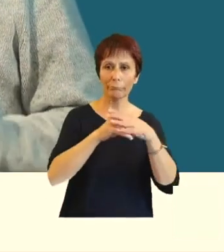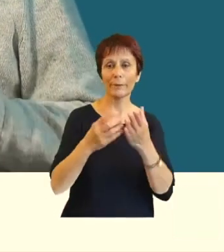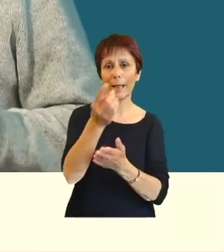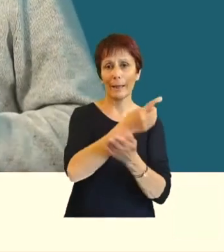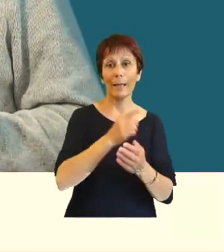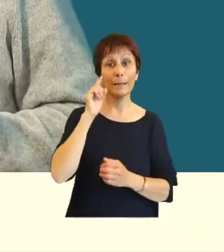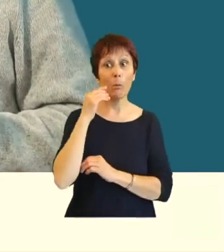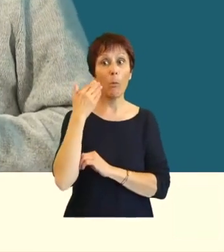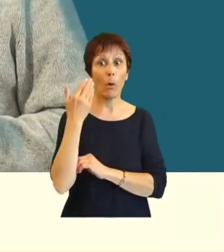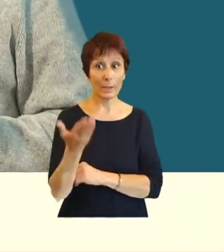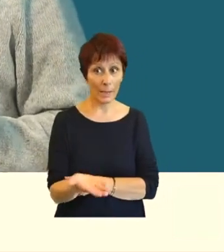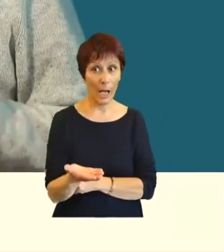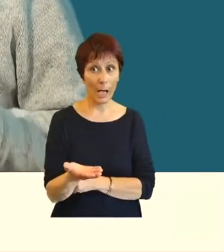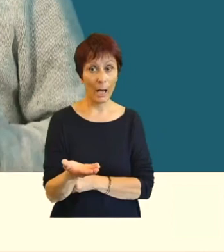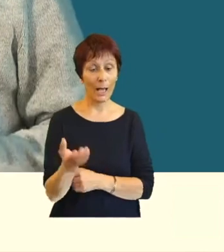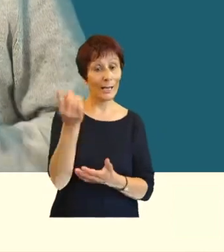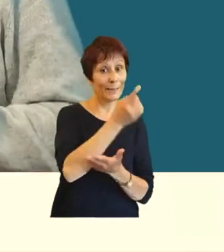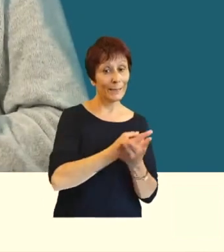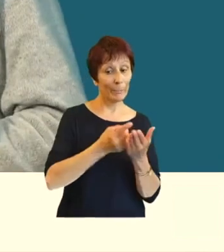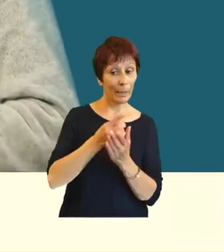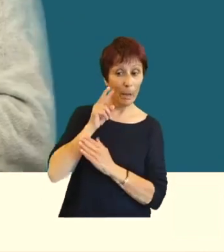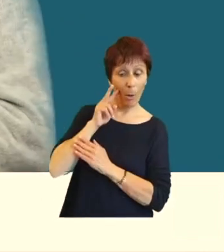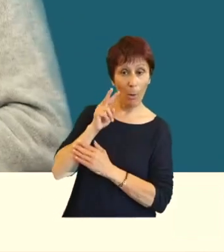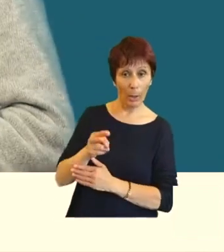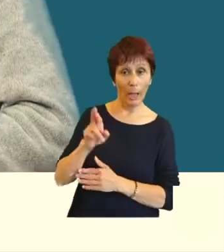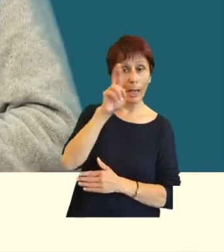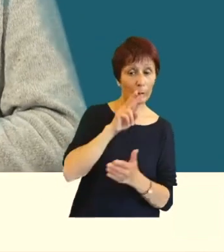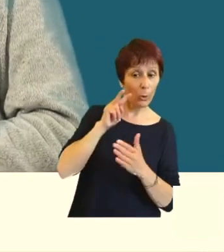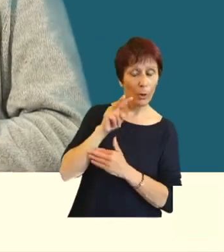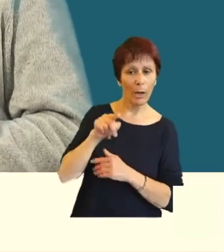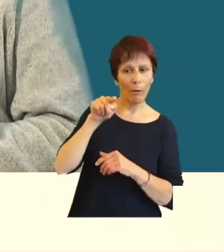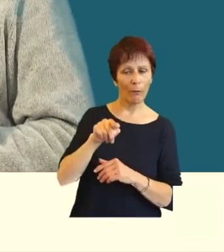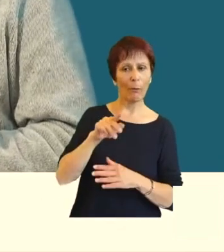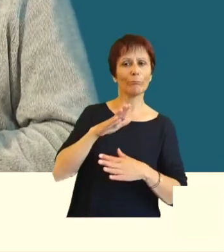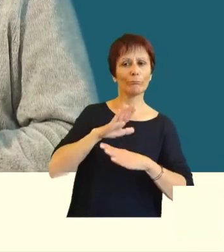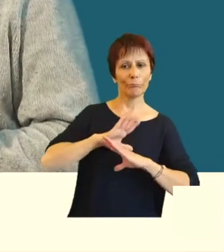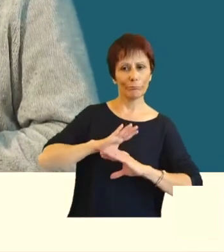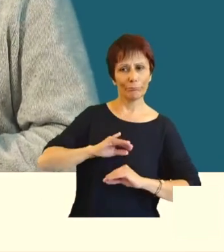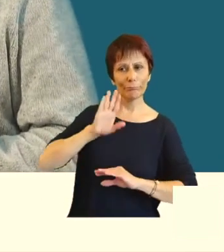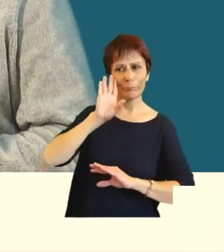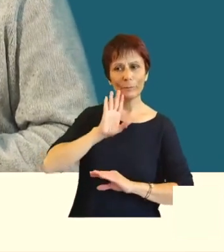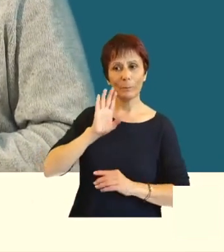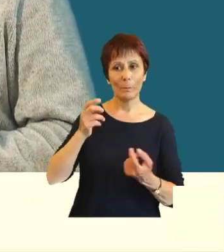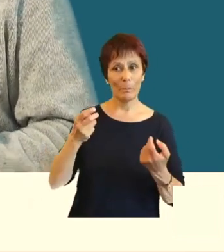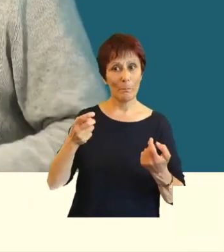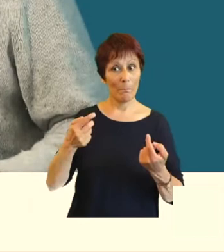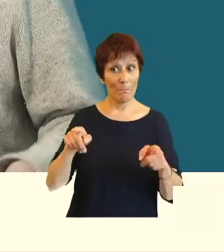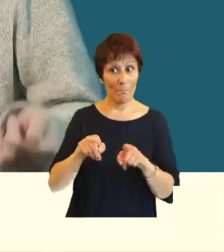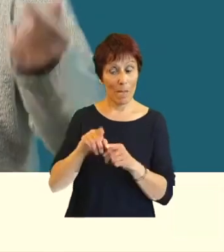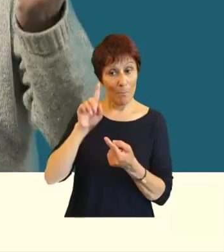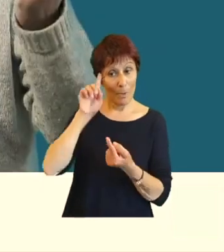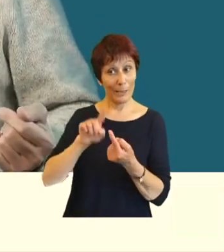c'est pour ça que le regard du département et le regard de la région doivent être bienveillants sur la question de la piscine de Lumini, parce